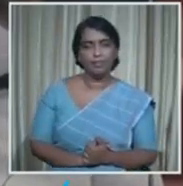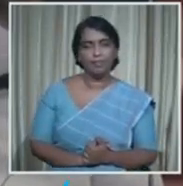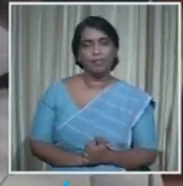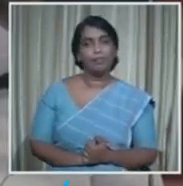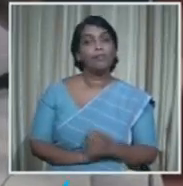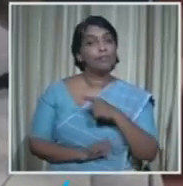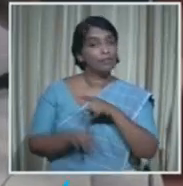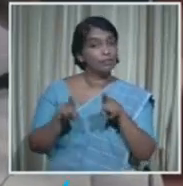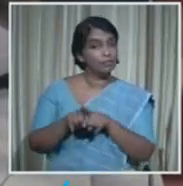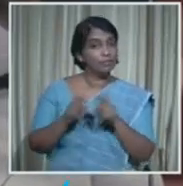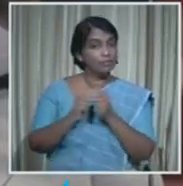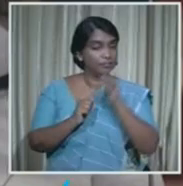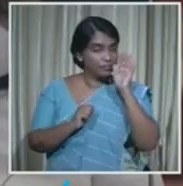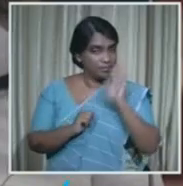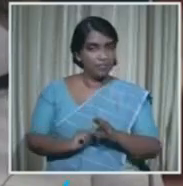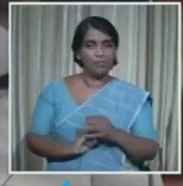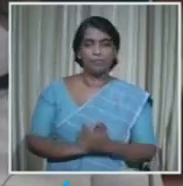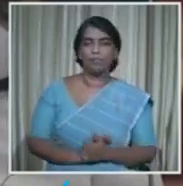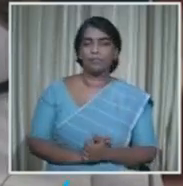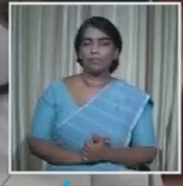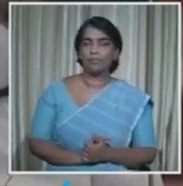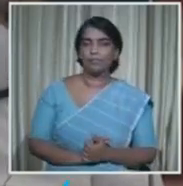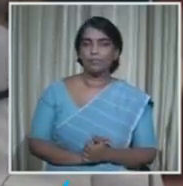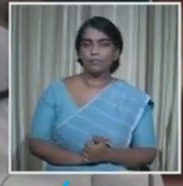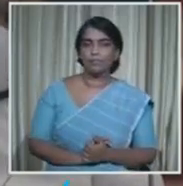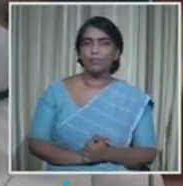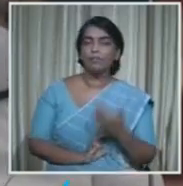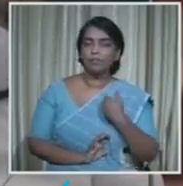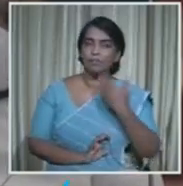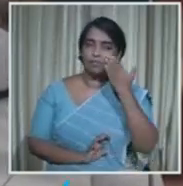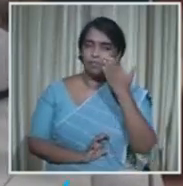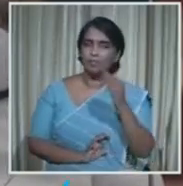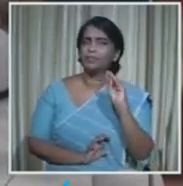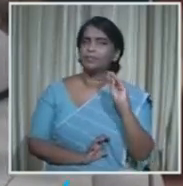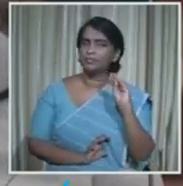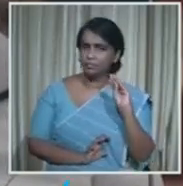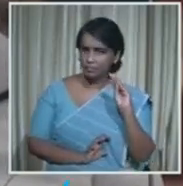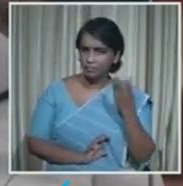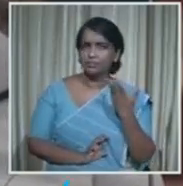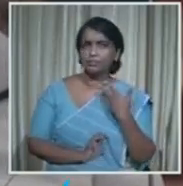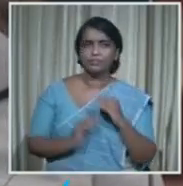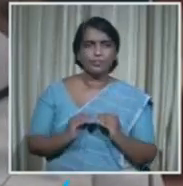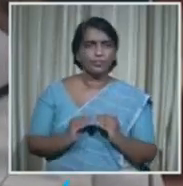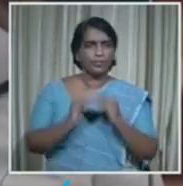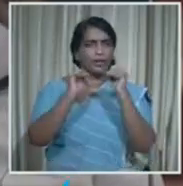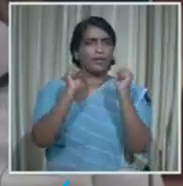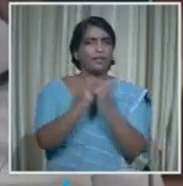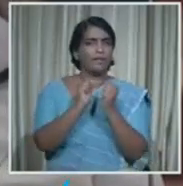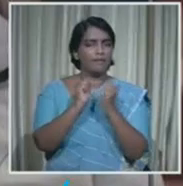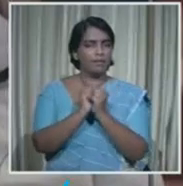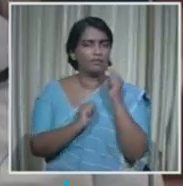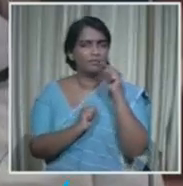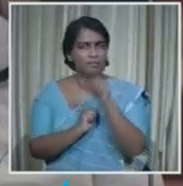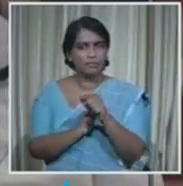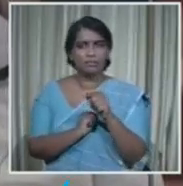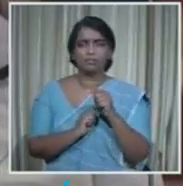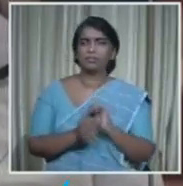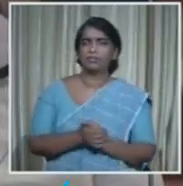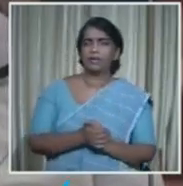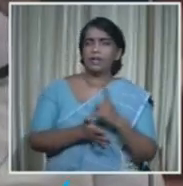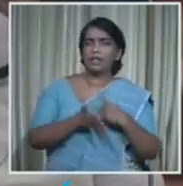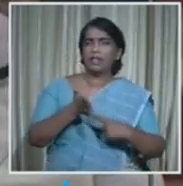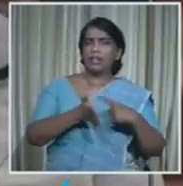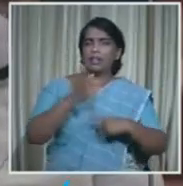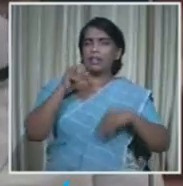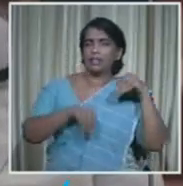Ehema katayutu karaddi api dakinawa yam sangwardhana katayuttak karanna giyat ekata